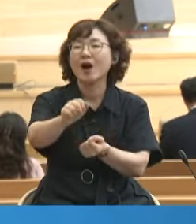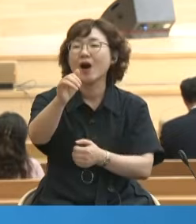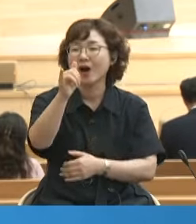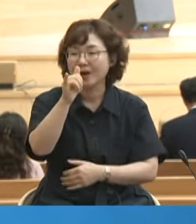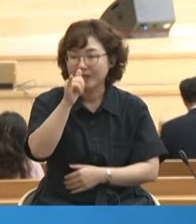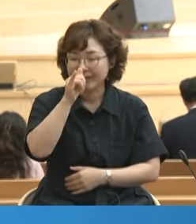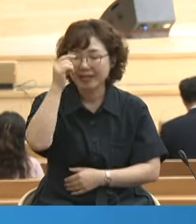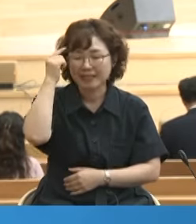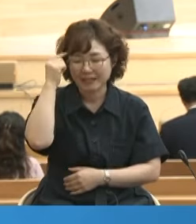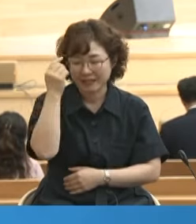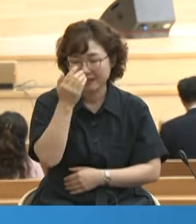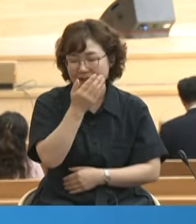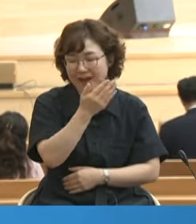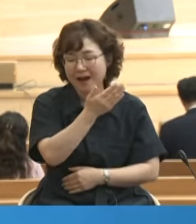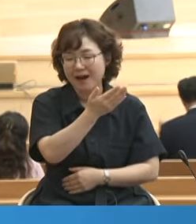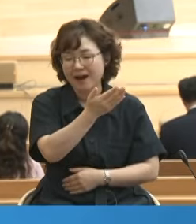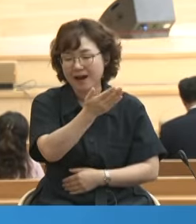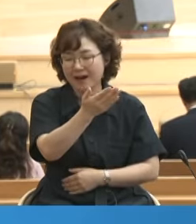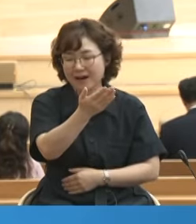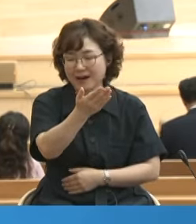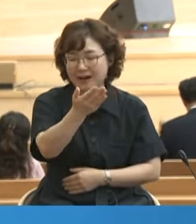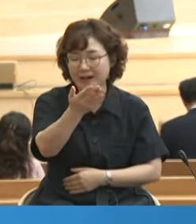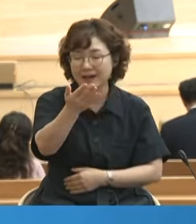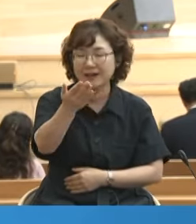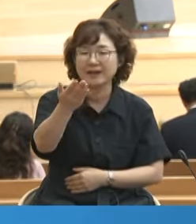씻기어 있는가.